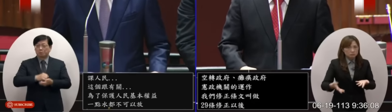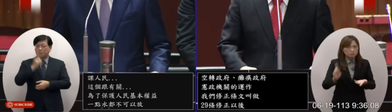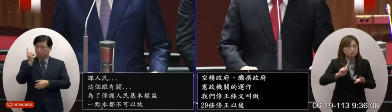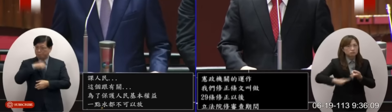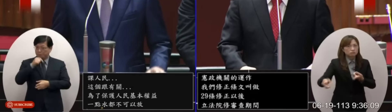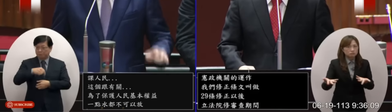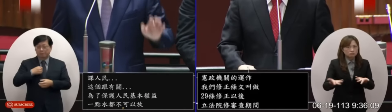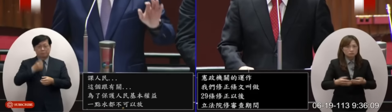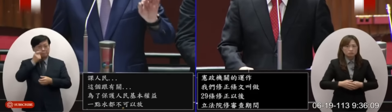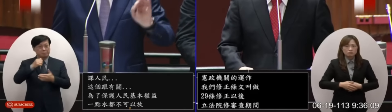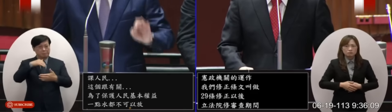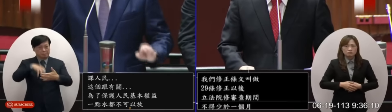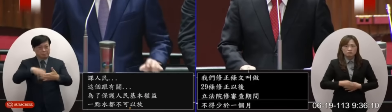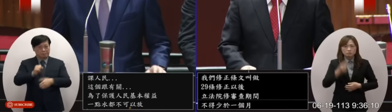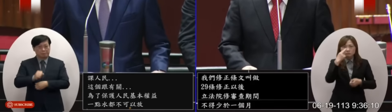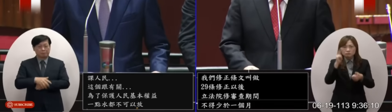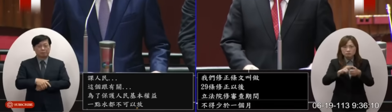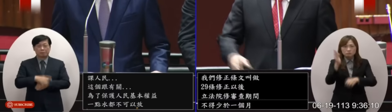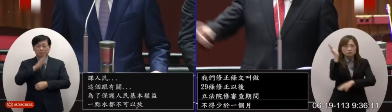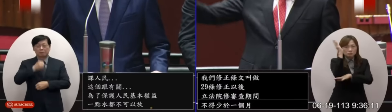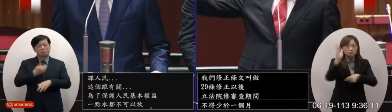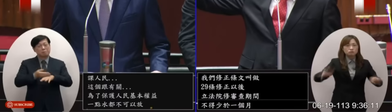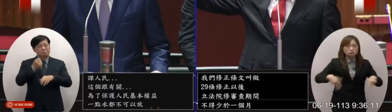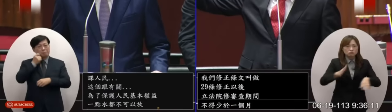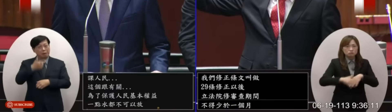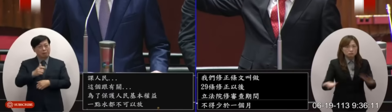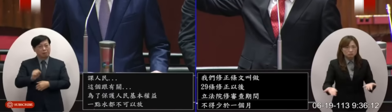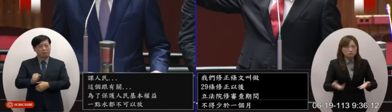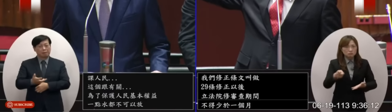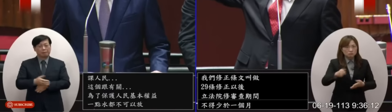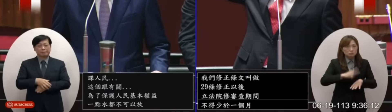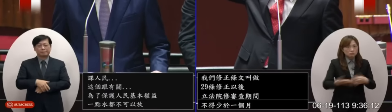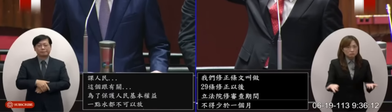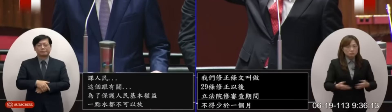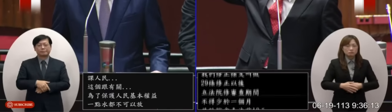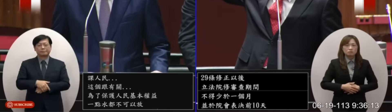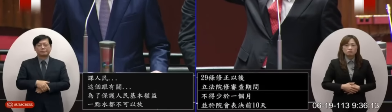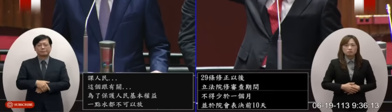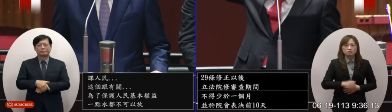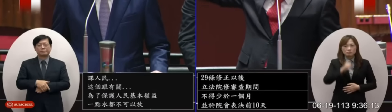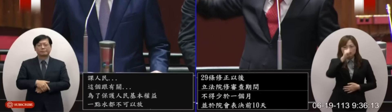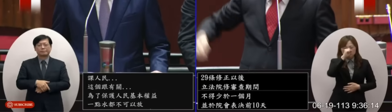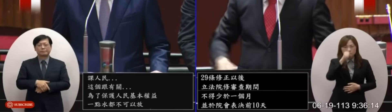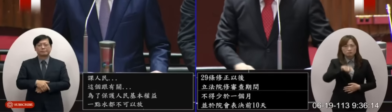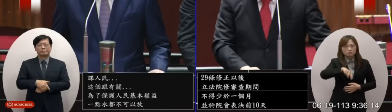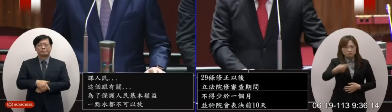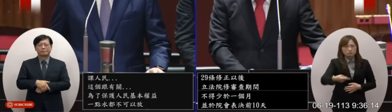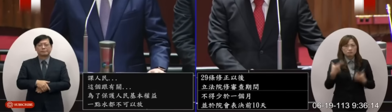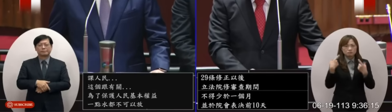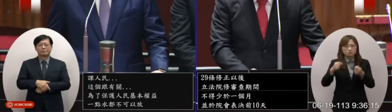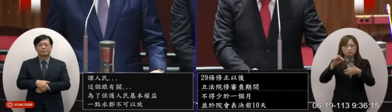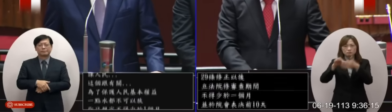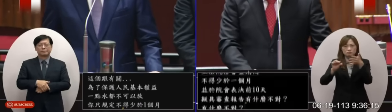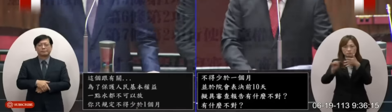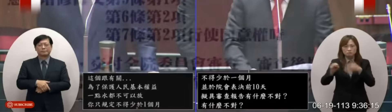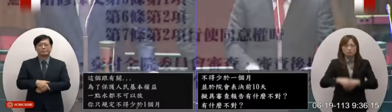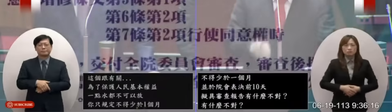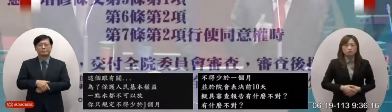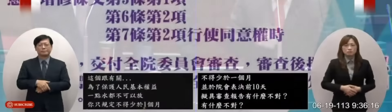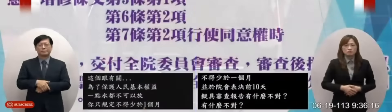这样子会瘫痪，这样会瘫痪行政院 放半年吗？ 这样会瘫痪行政院。好，你说会放半年，我们看原条文，修正